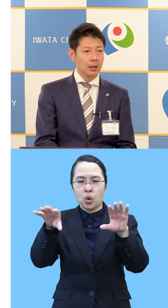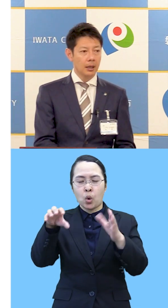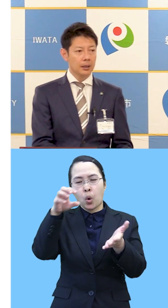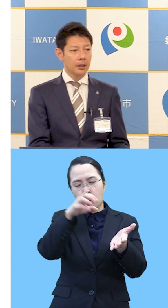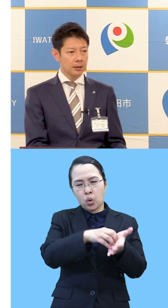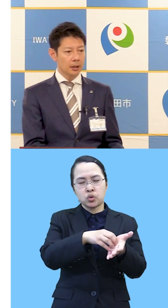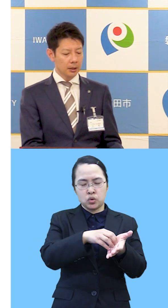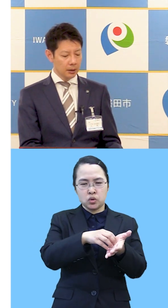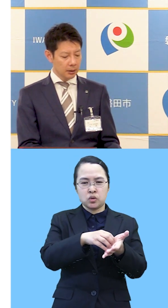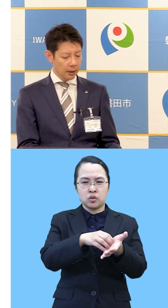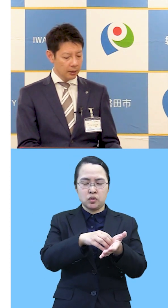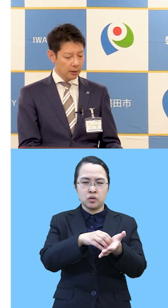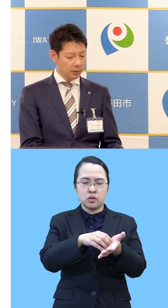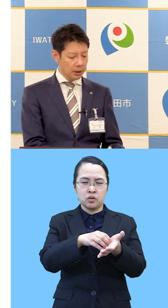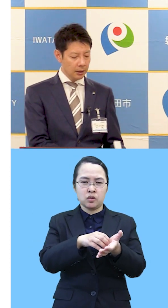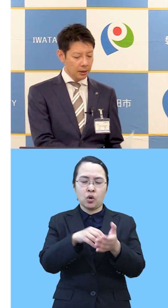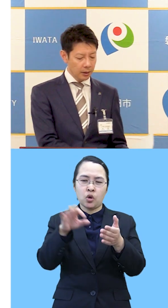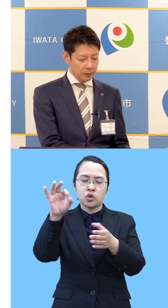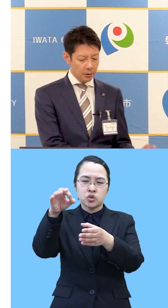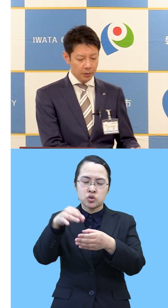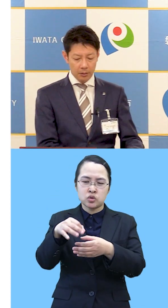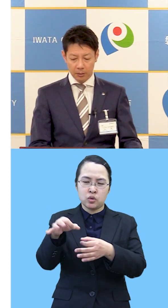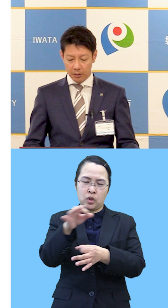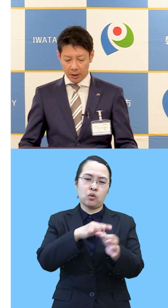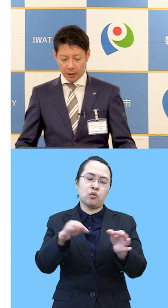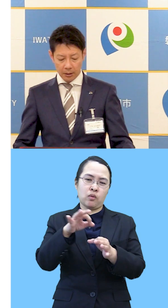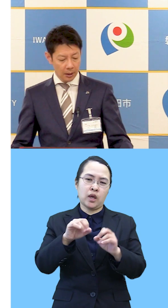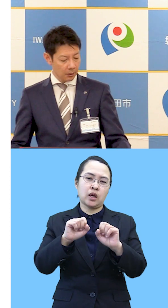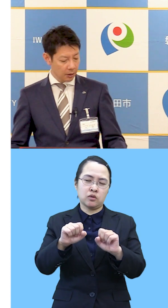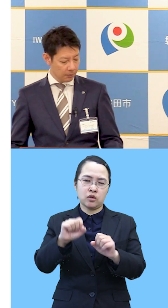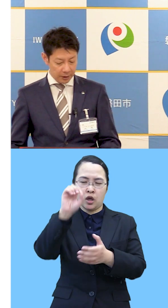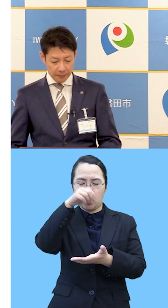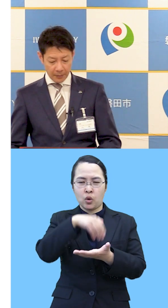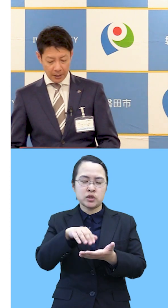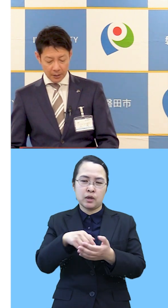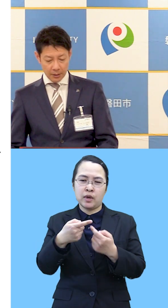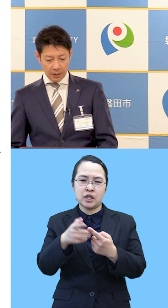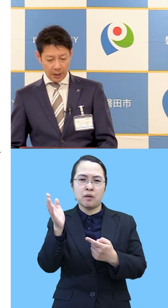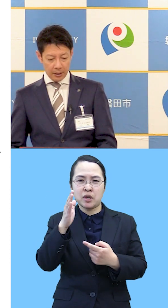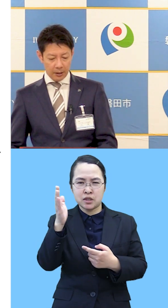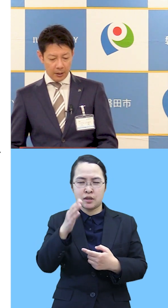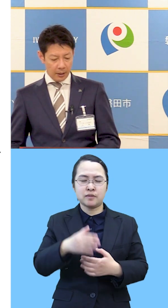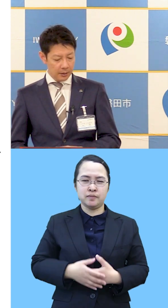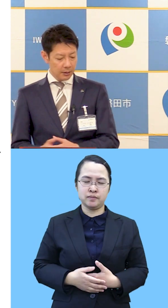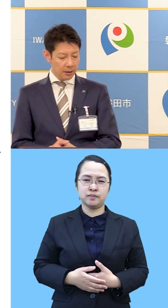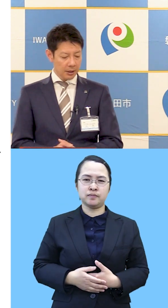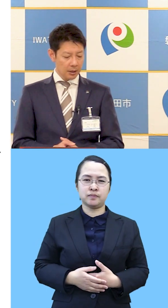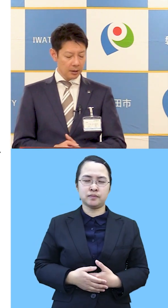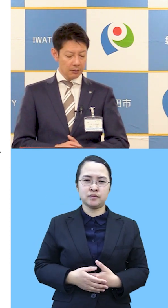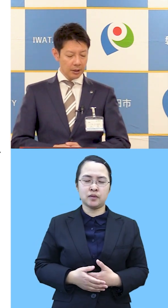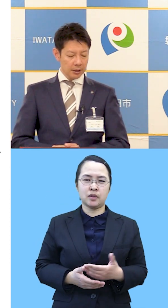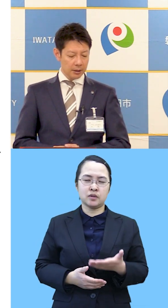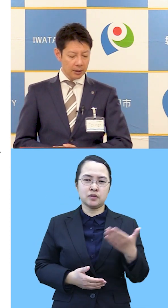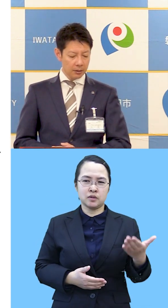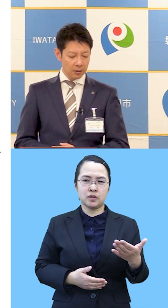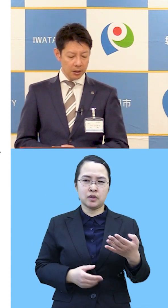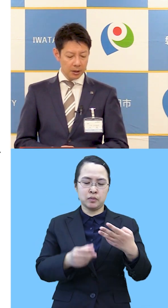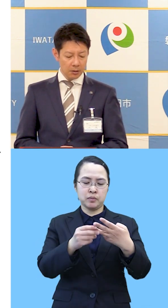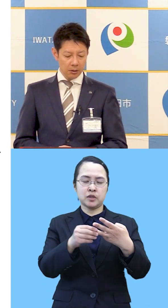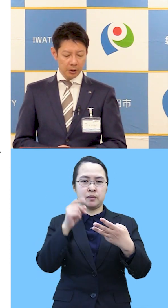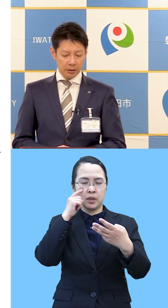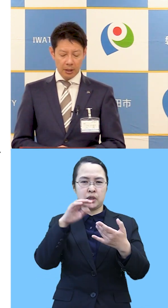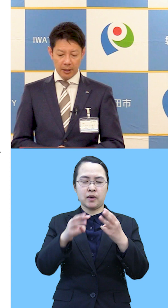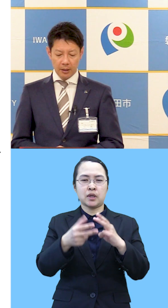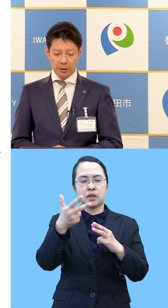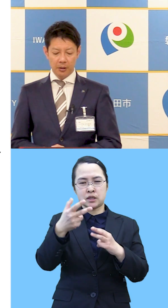算はかけずにサイネックさんの方でやっていただくということになっております。はい、続きましてですね、岩田市産のイ